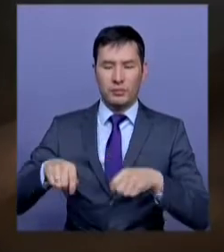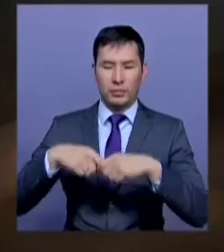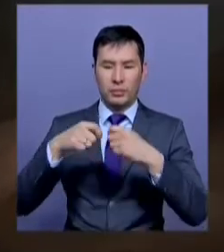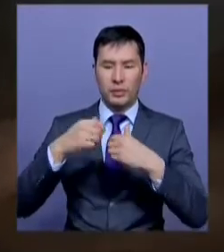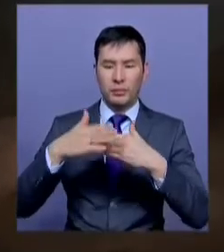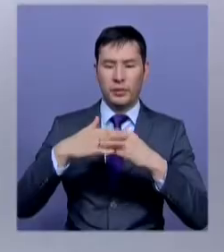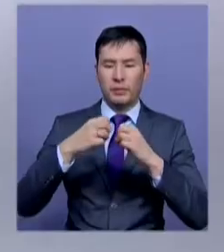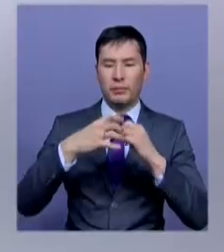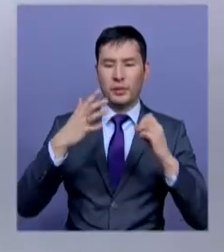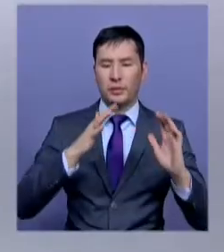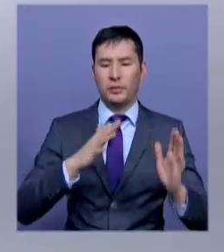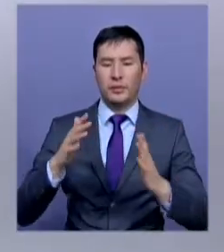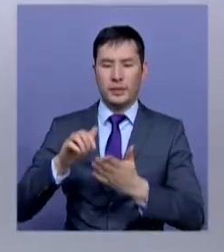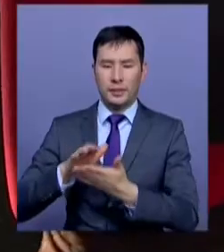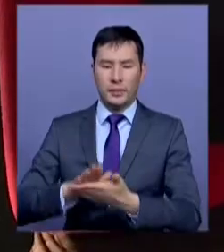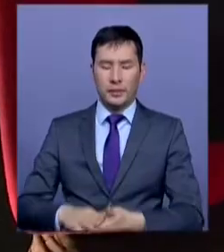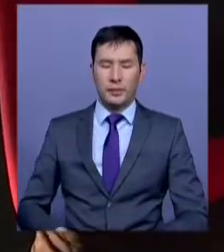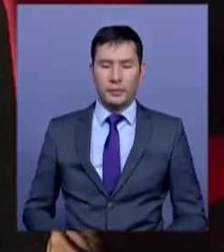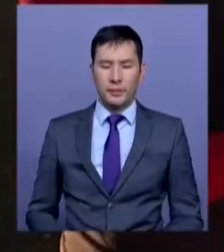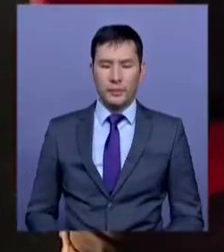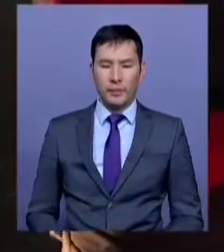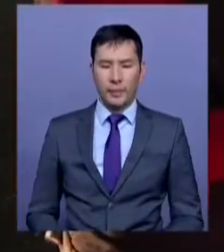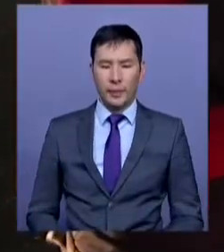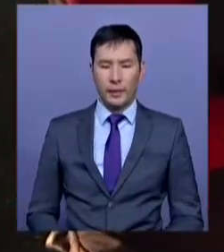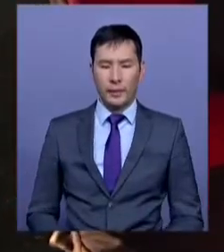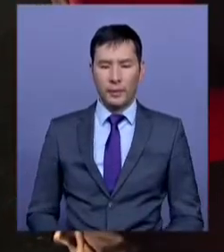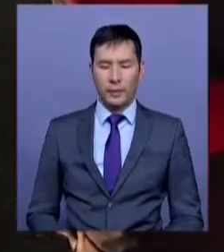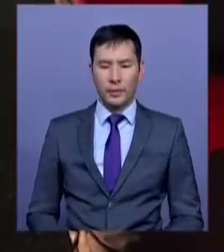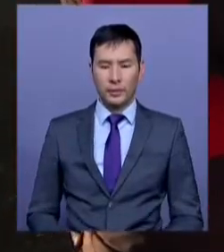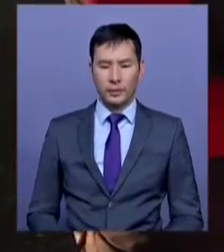15-тен аса директор келді. Сымбат Ноғай, Медет Саматұлы, Алматы телеарнасы.